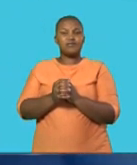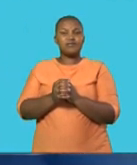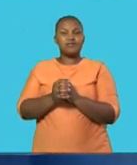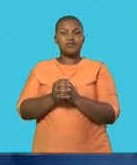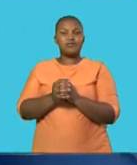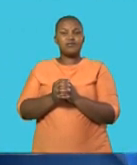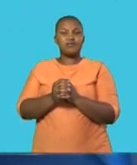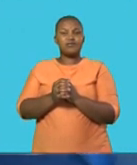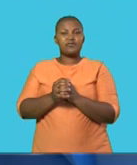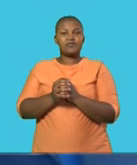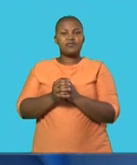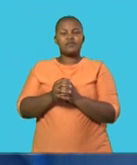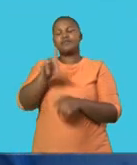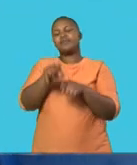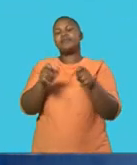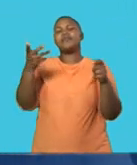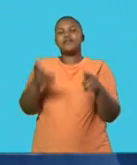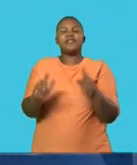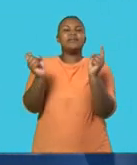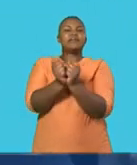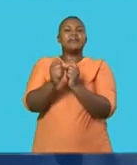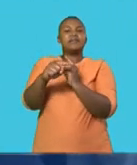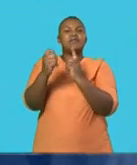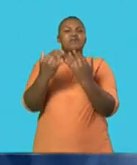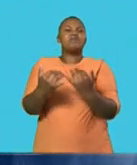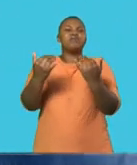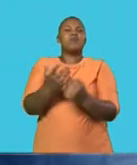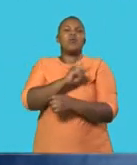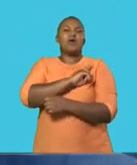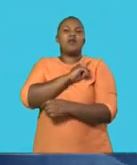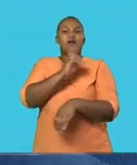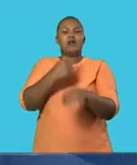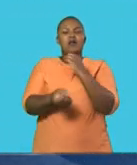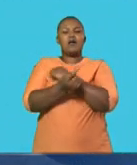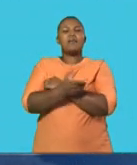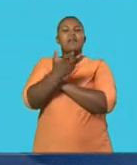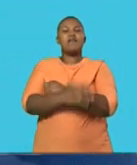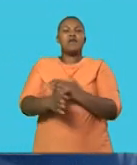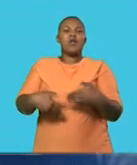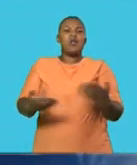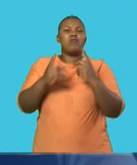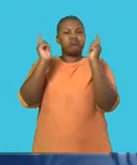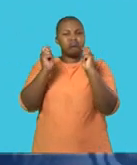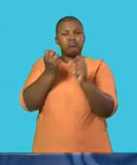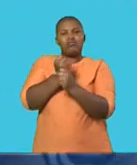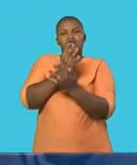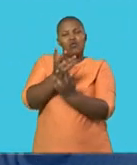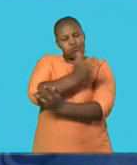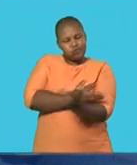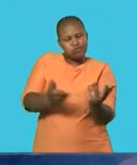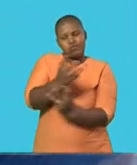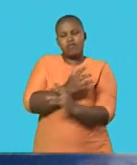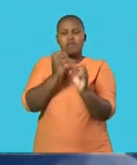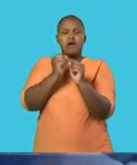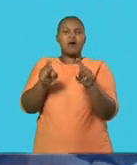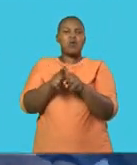ezibambe iqhaza bahlanganyele endawonye ngaphansi kwesimo sezulu ebesiyithela imvula kumcimbi wokudingida nokukhulekela izisombululo